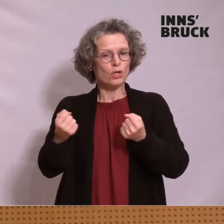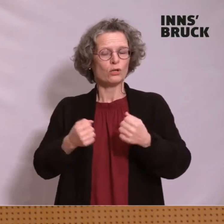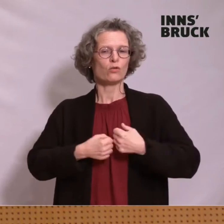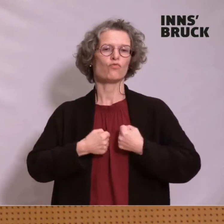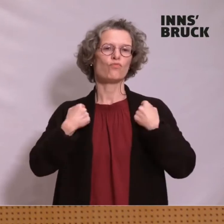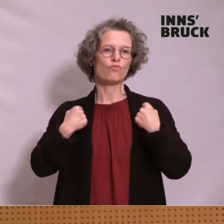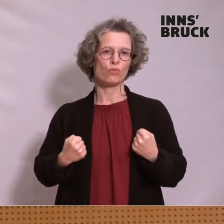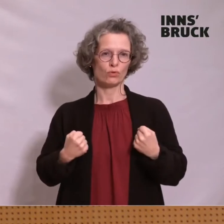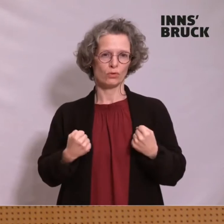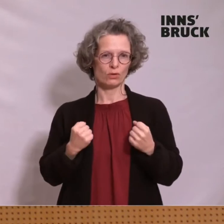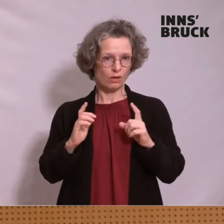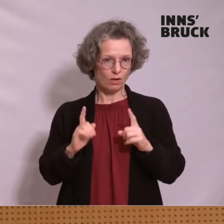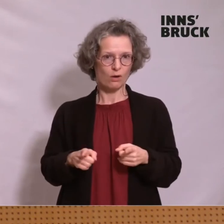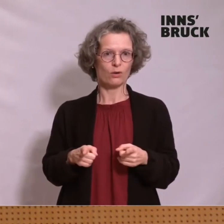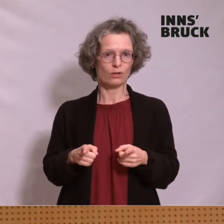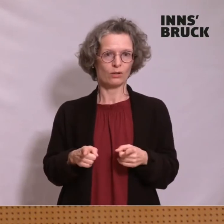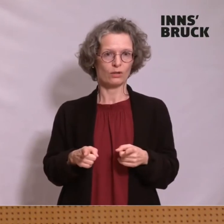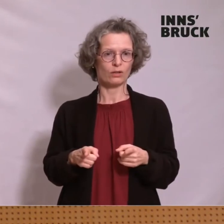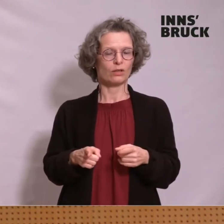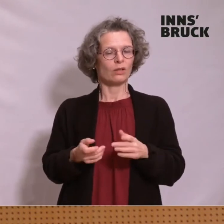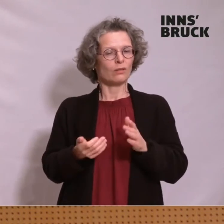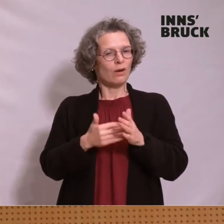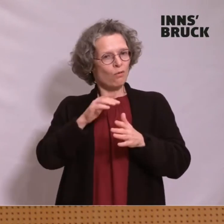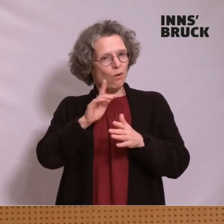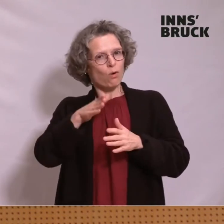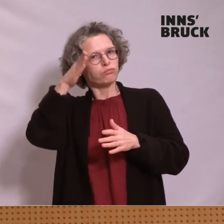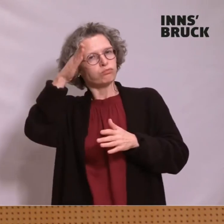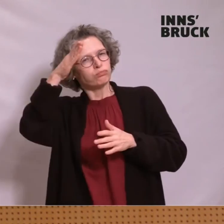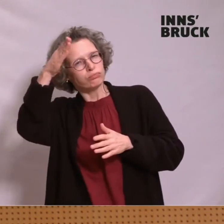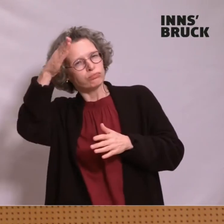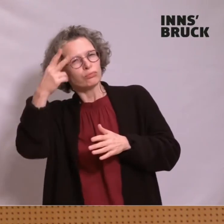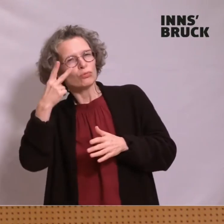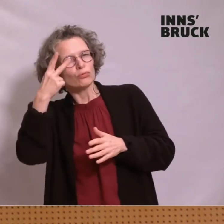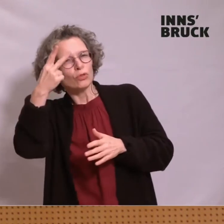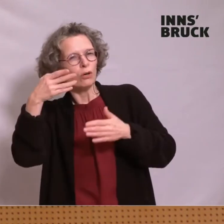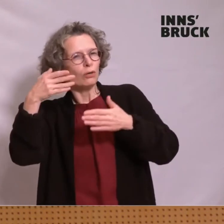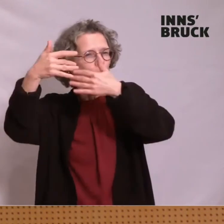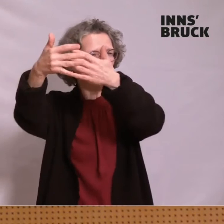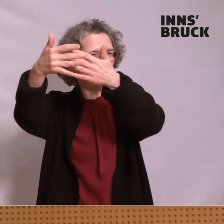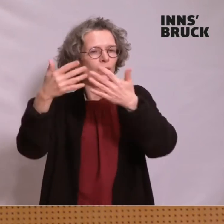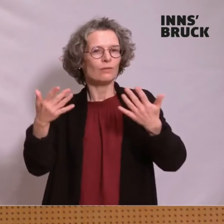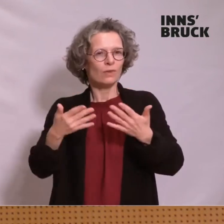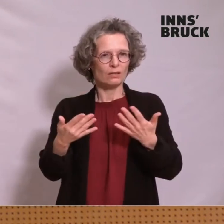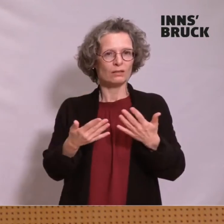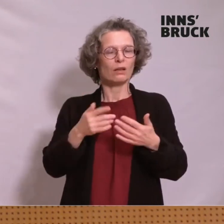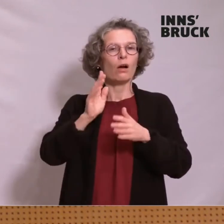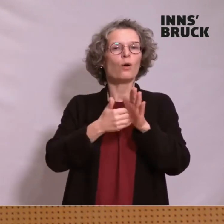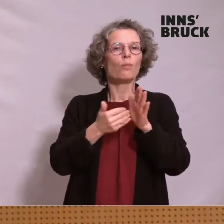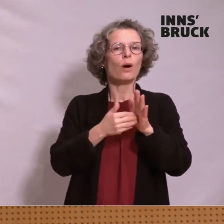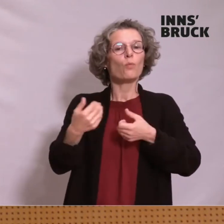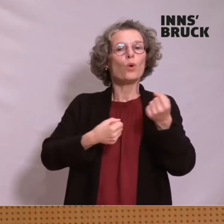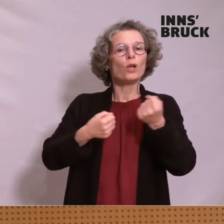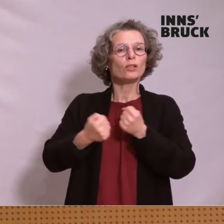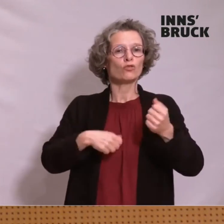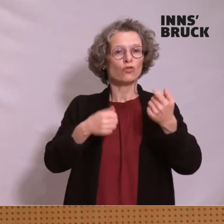haben. Dazu muss man in die Zukunft blicken. Dazu brauchen politische